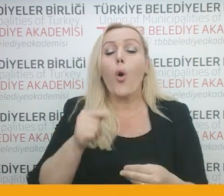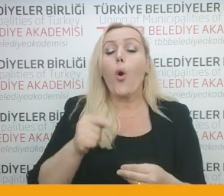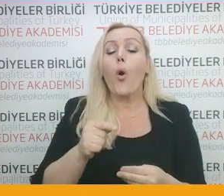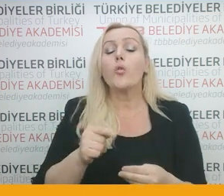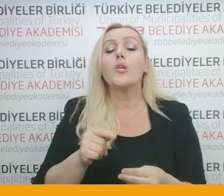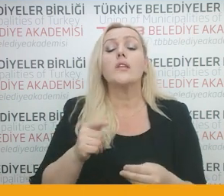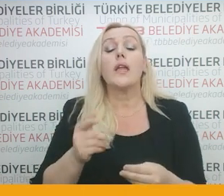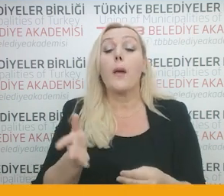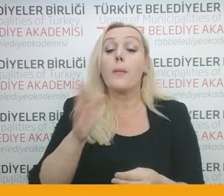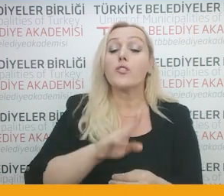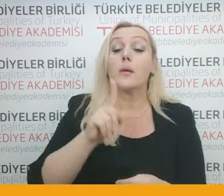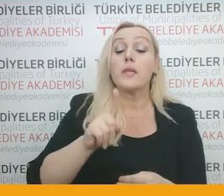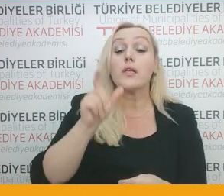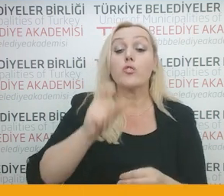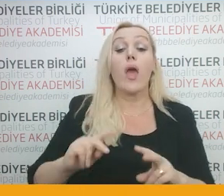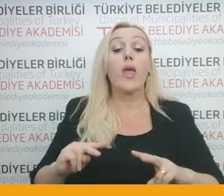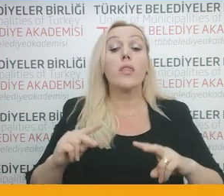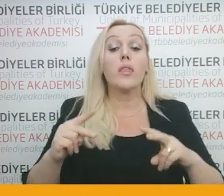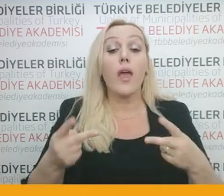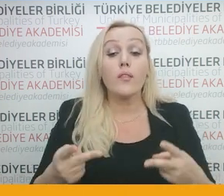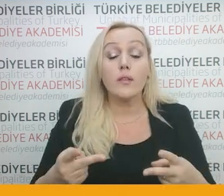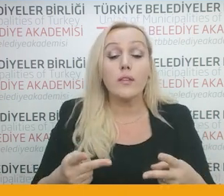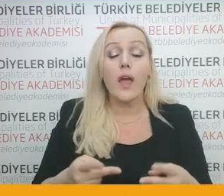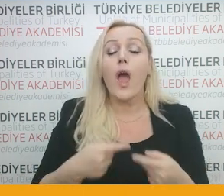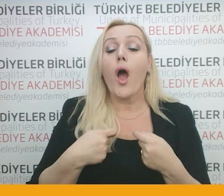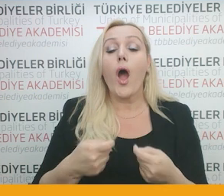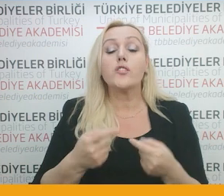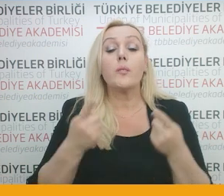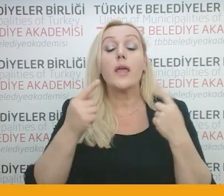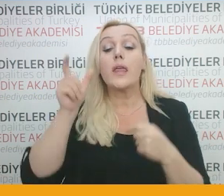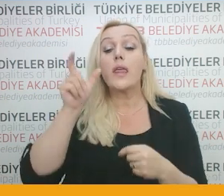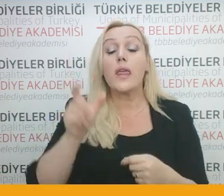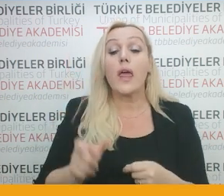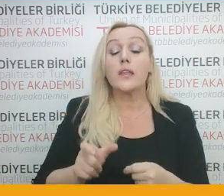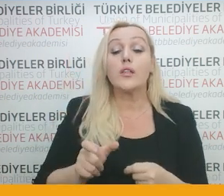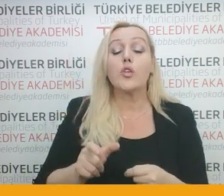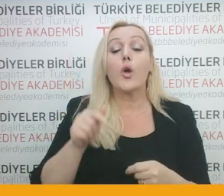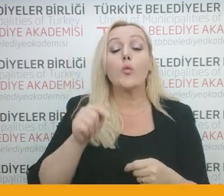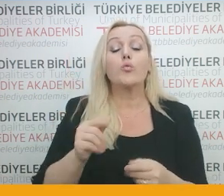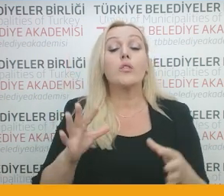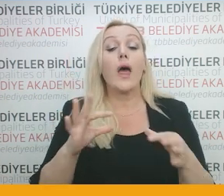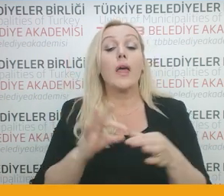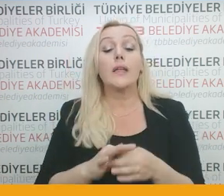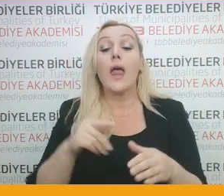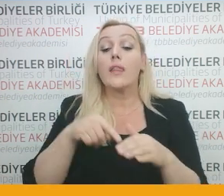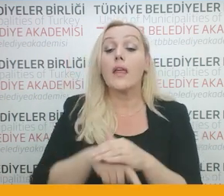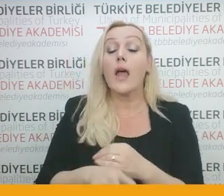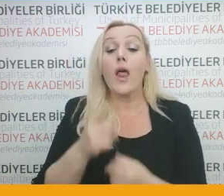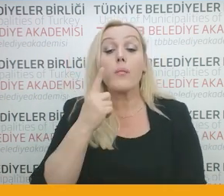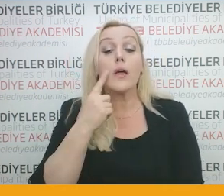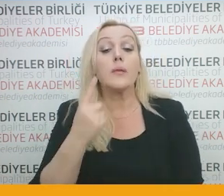görevlendirilen kişidir arkadaşlar. Bu konuda da harcama yetkili hakkında genel tebliğde bunun detaylarına da